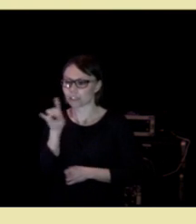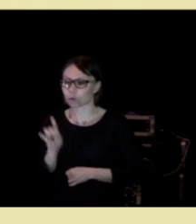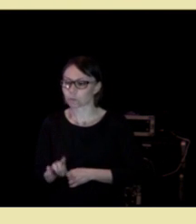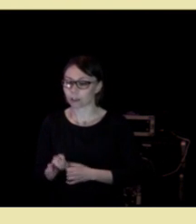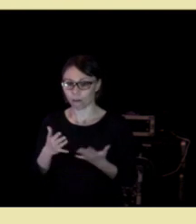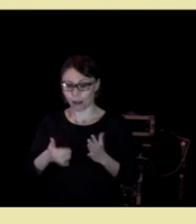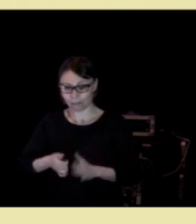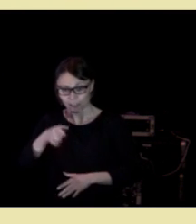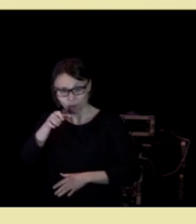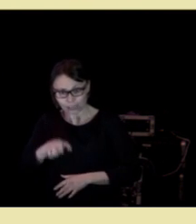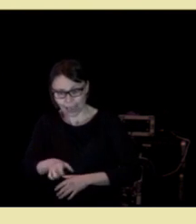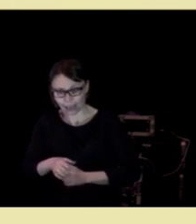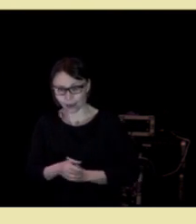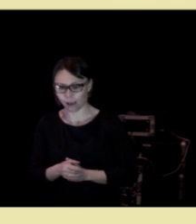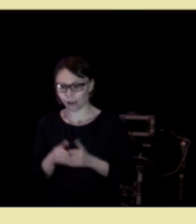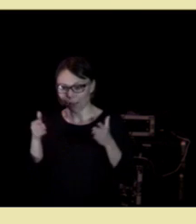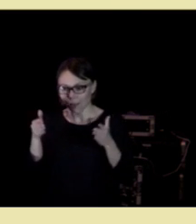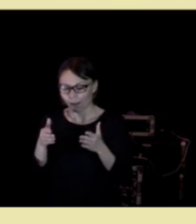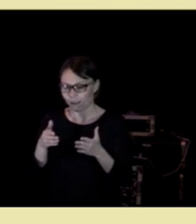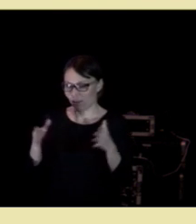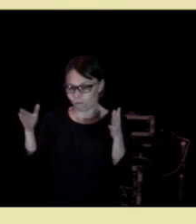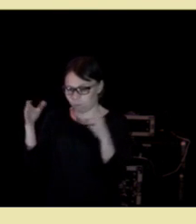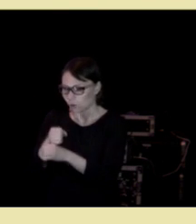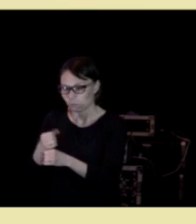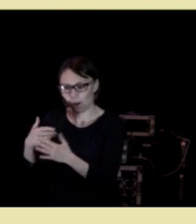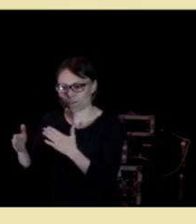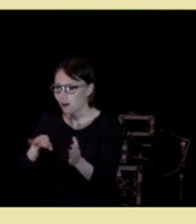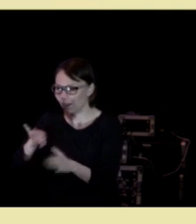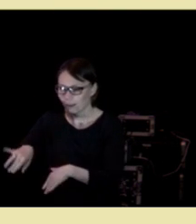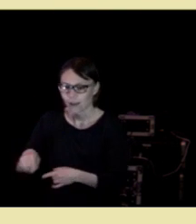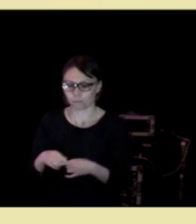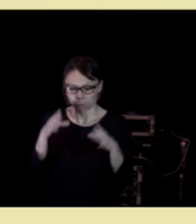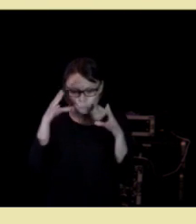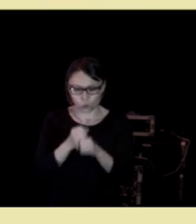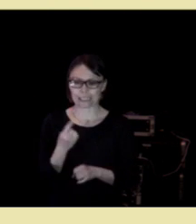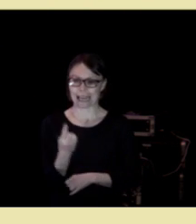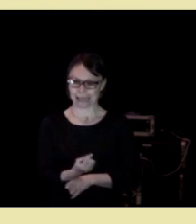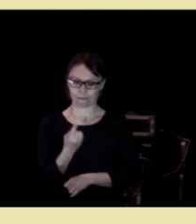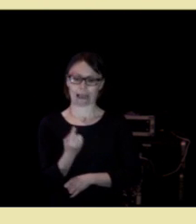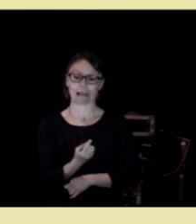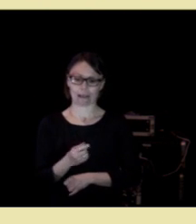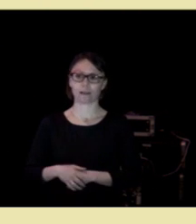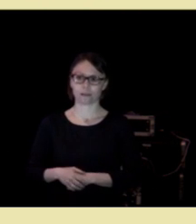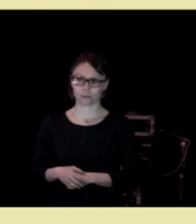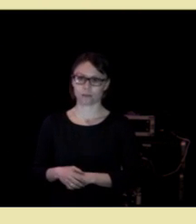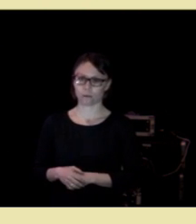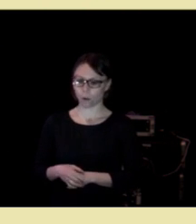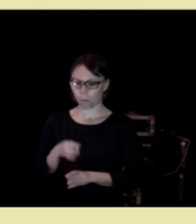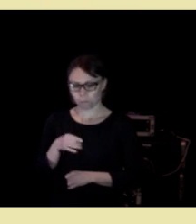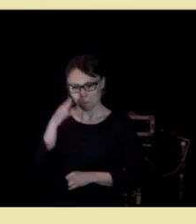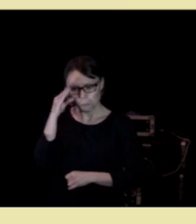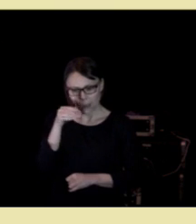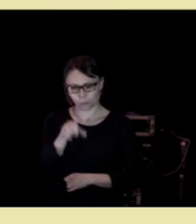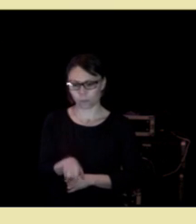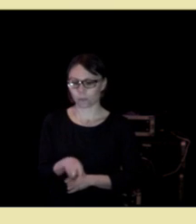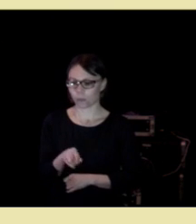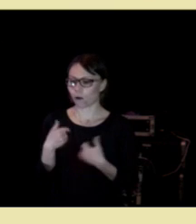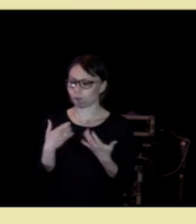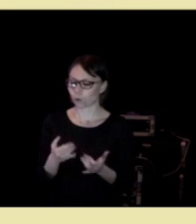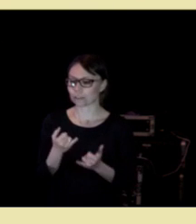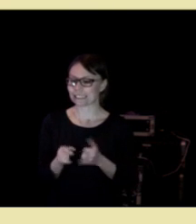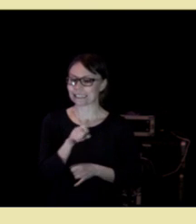hva viktig for deg, sentrerer ikke rundt fag, men det sentrerer rundt individ. Og denne mannen, han får noen